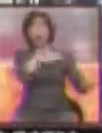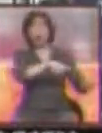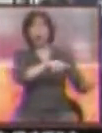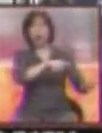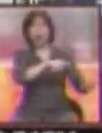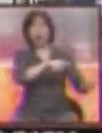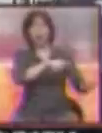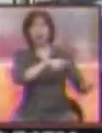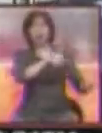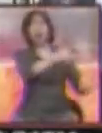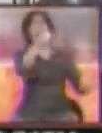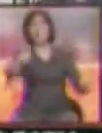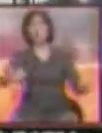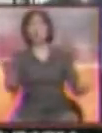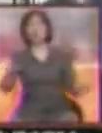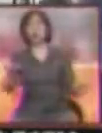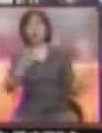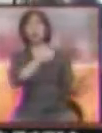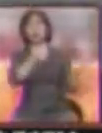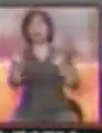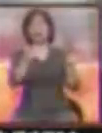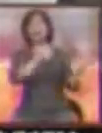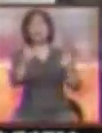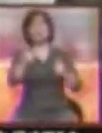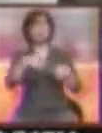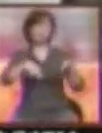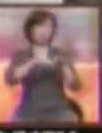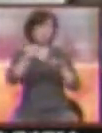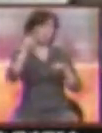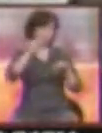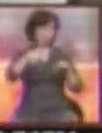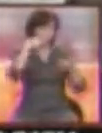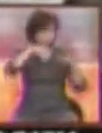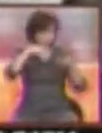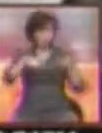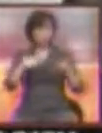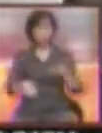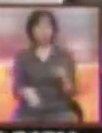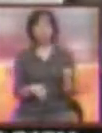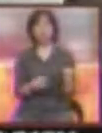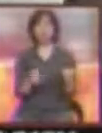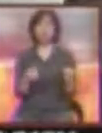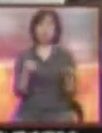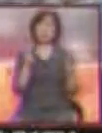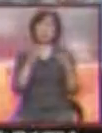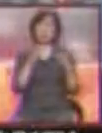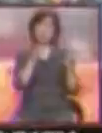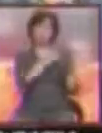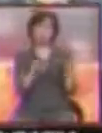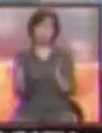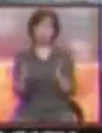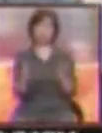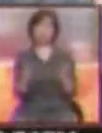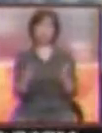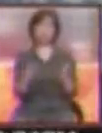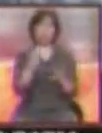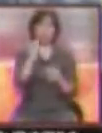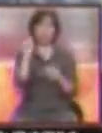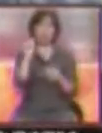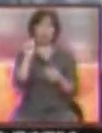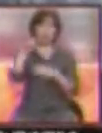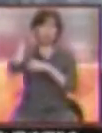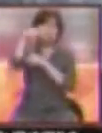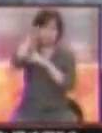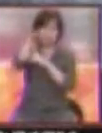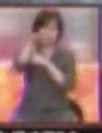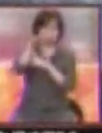itutukan sa court to sang court man para matransfer ka agad. Plano ng lagyan ng excess fan ang mga selda, isasaayos ang linya ng tubig at